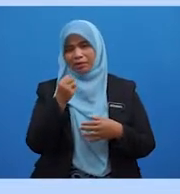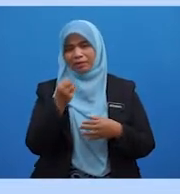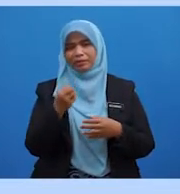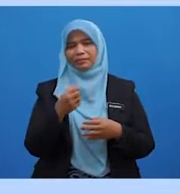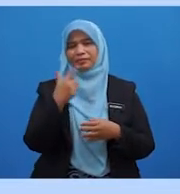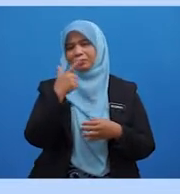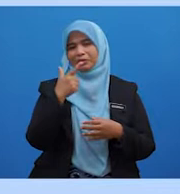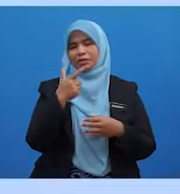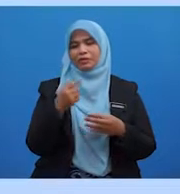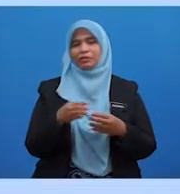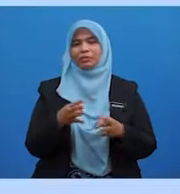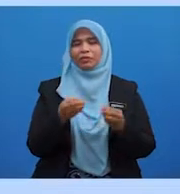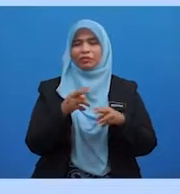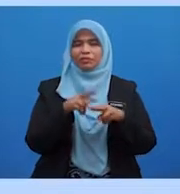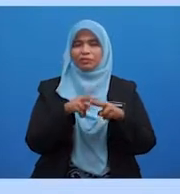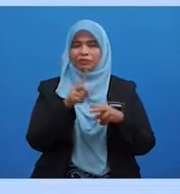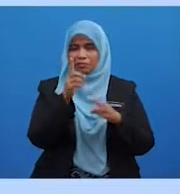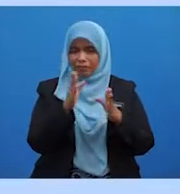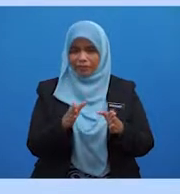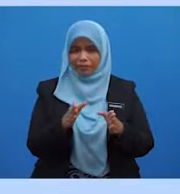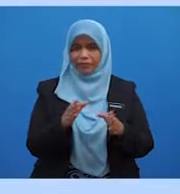atau kerap menangis tanpa bersebab.